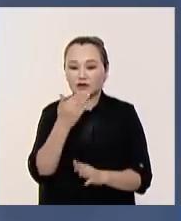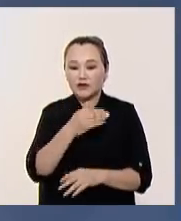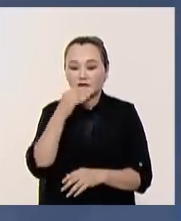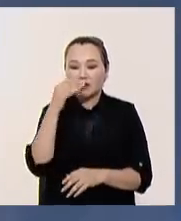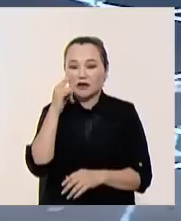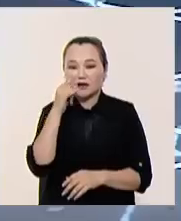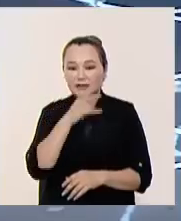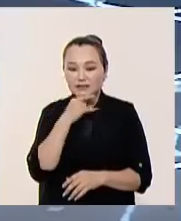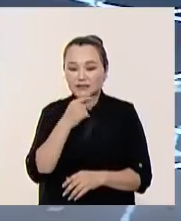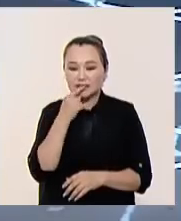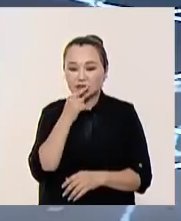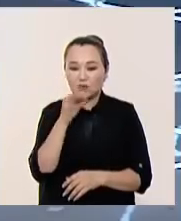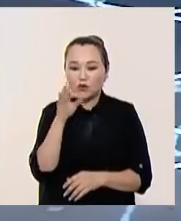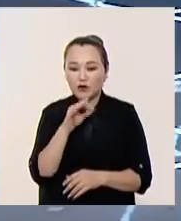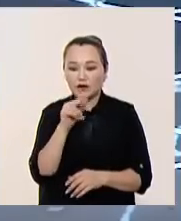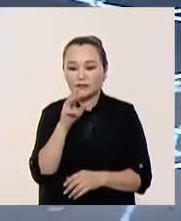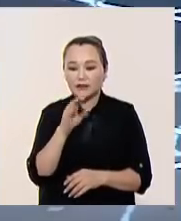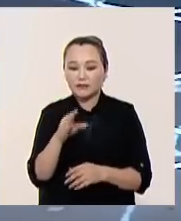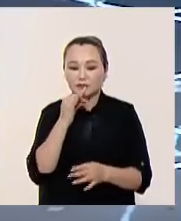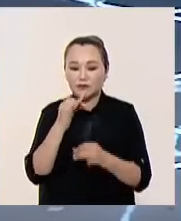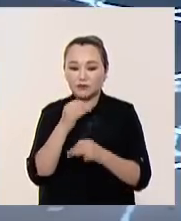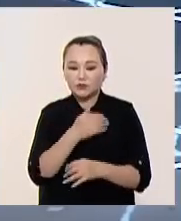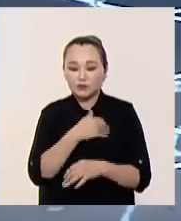Канатом Тасибековым. Добрый вечер, Канат.